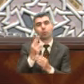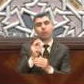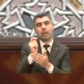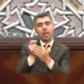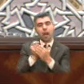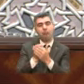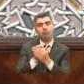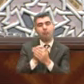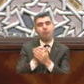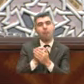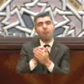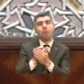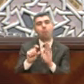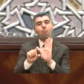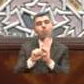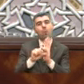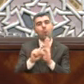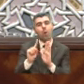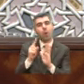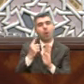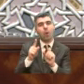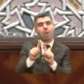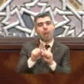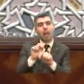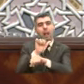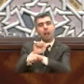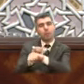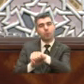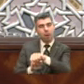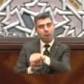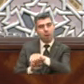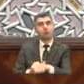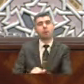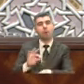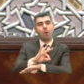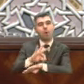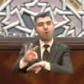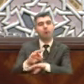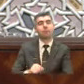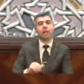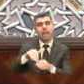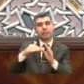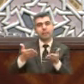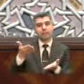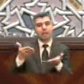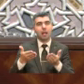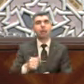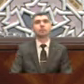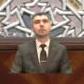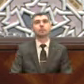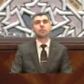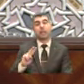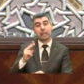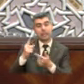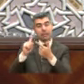موضوع الأول مآل التعاضدية العامة لموظف الإدارة العمومية من الفريق الاستقلالي للوحدة والتعادلية،